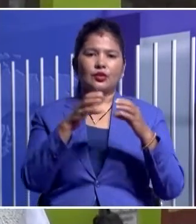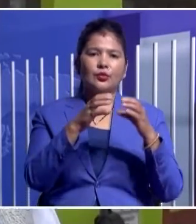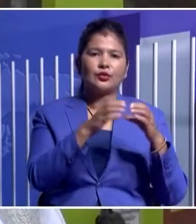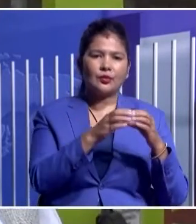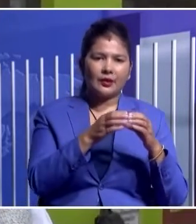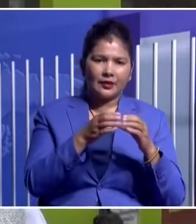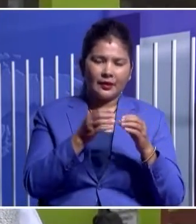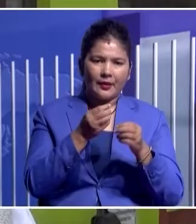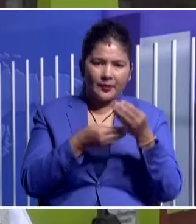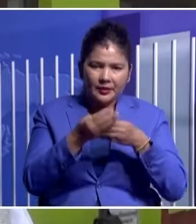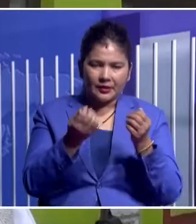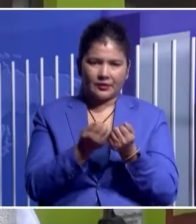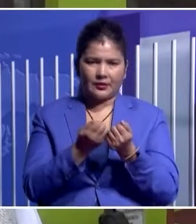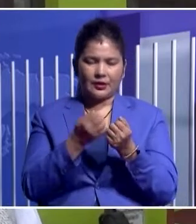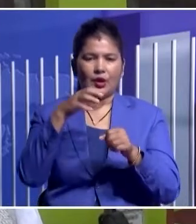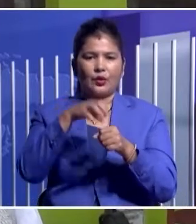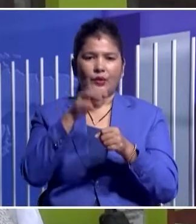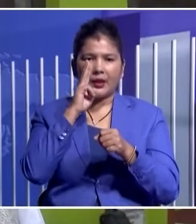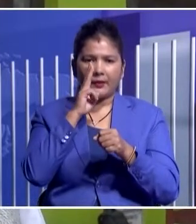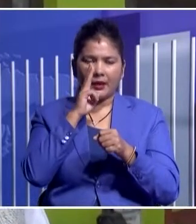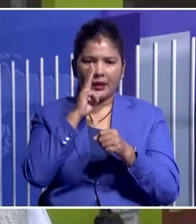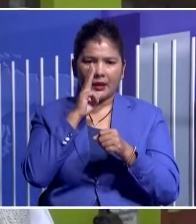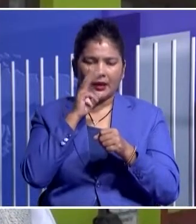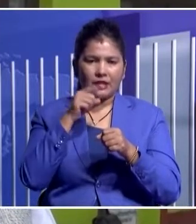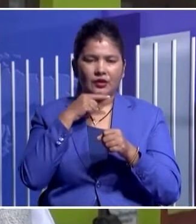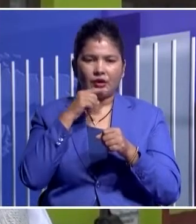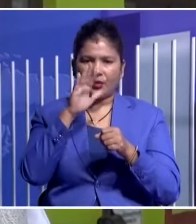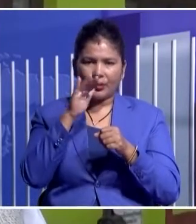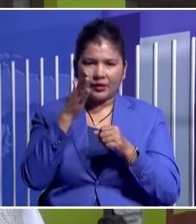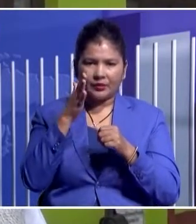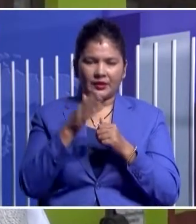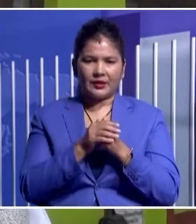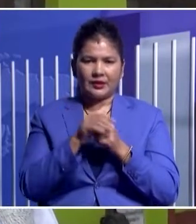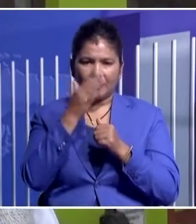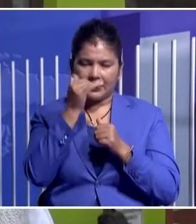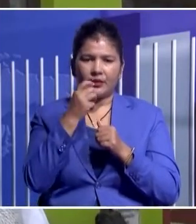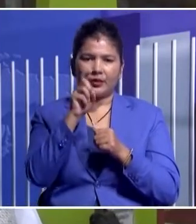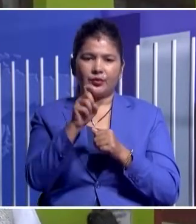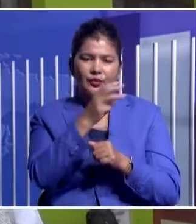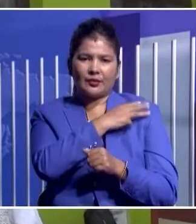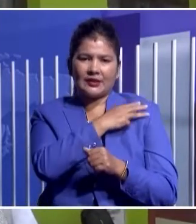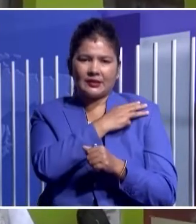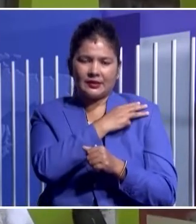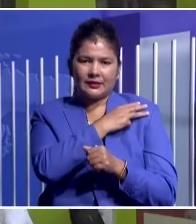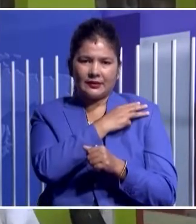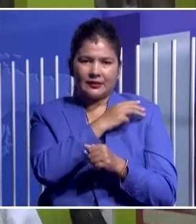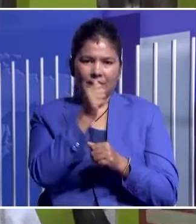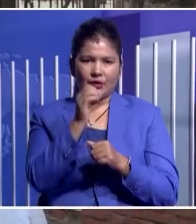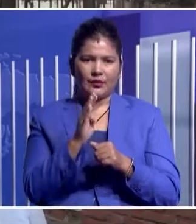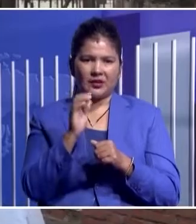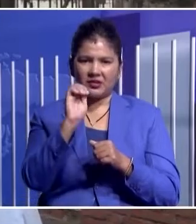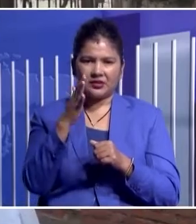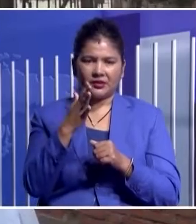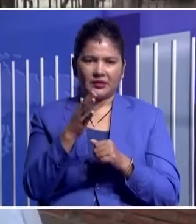बाँट्ने, गाबी वडा भन् ब्याङ्क भन्न बोलाउने, किनभने त्यो बुढो मान्छे अब